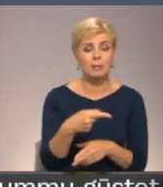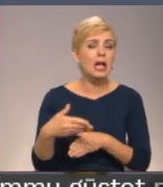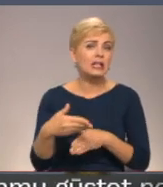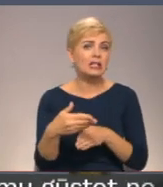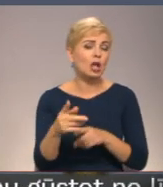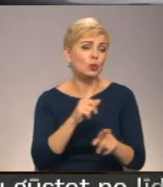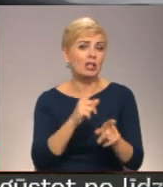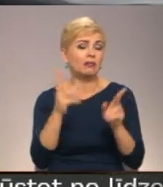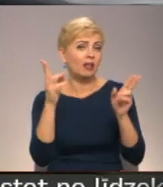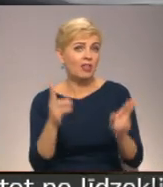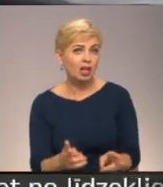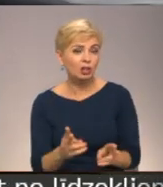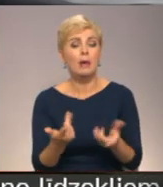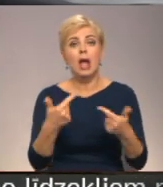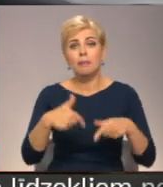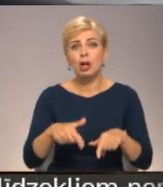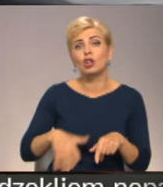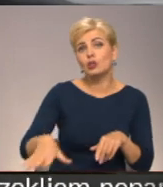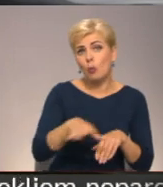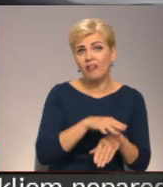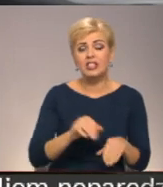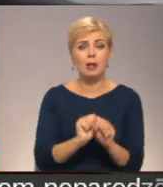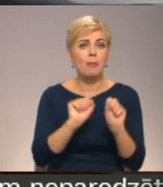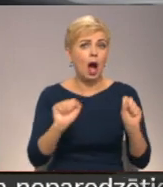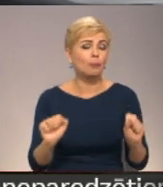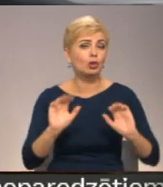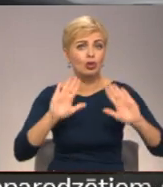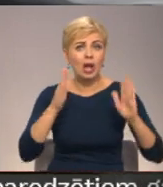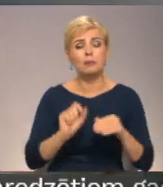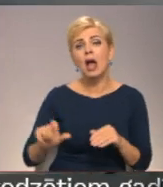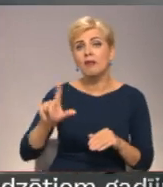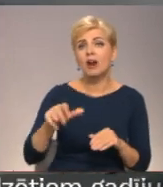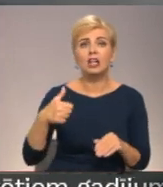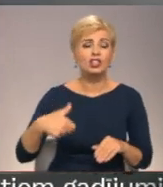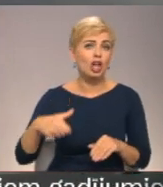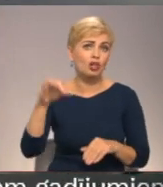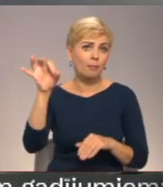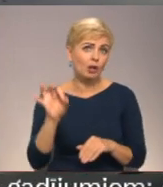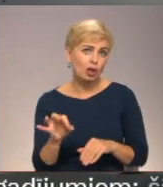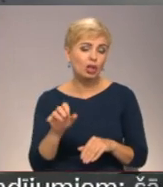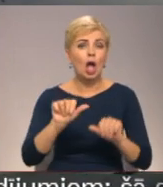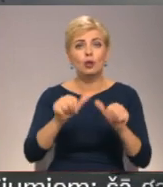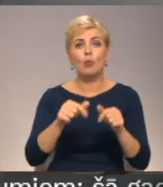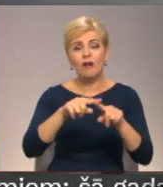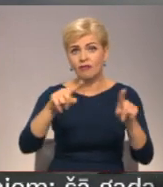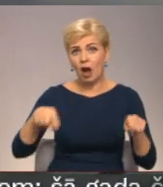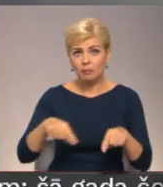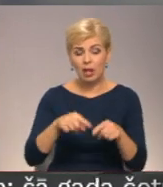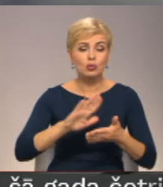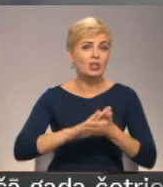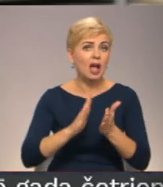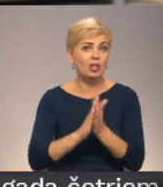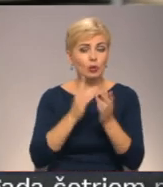satiksmes negadījumu. Pat laban no visiem apdrošināšanas gadījumiem vairāk nekā 60% tiek noformēta ar saskaņoto